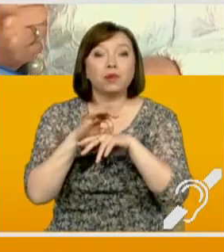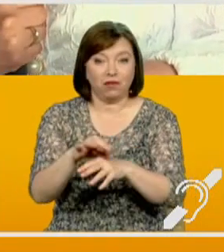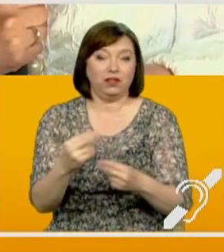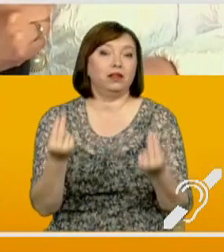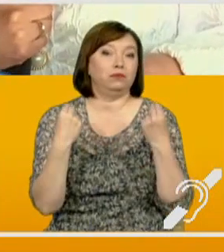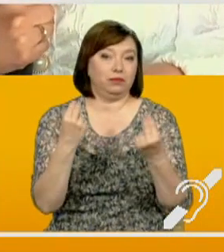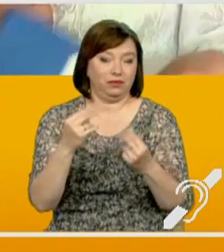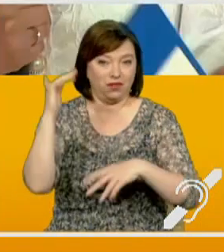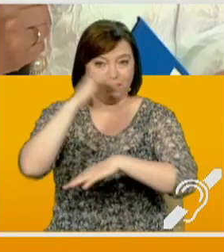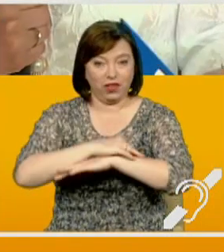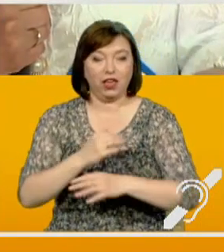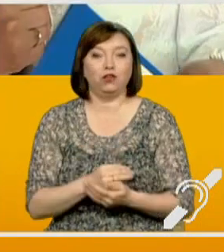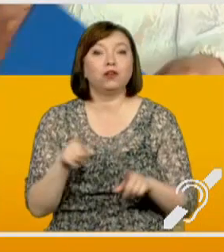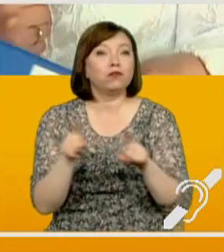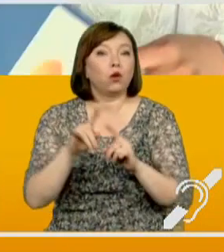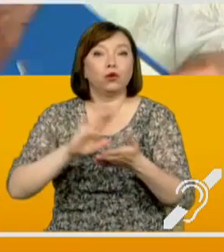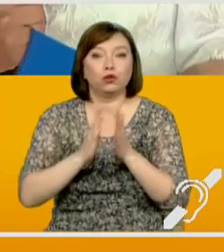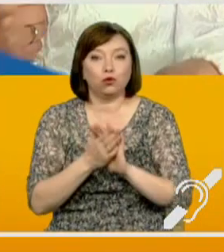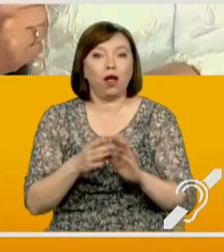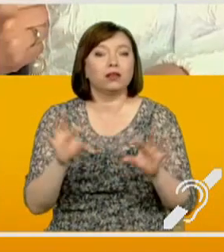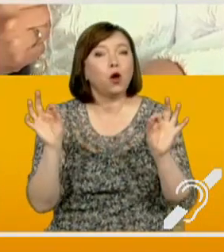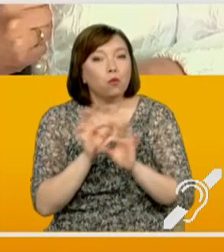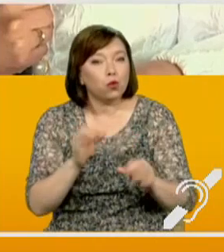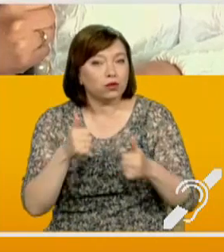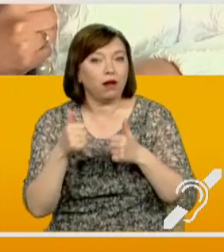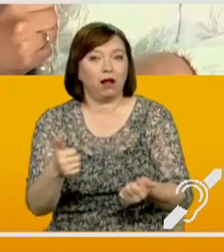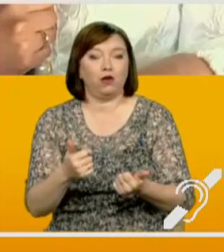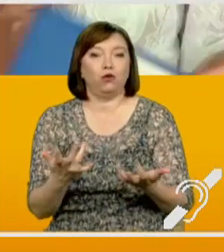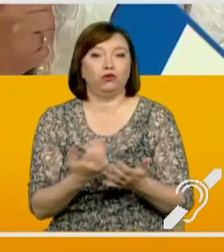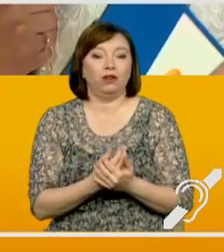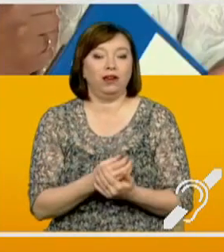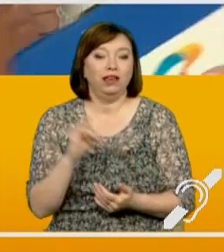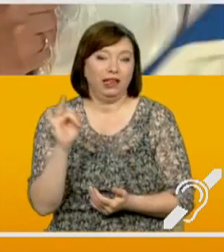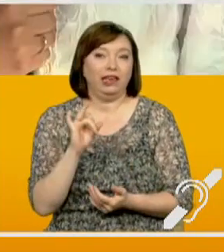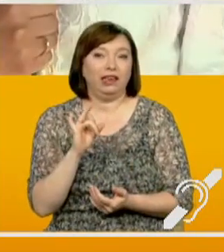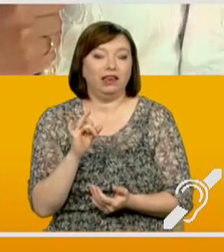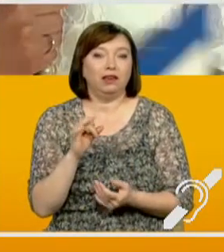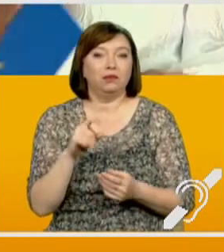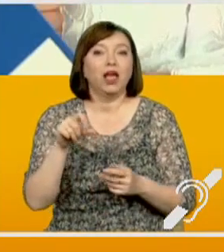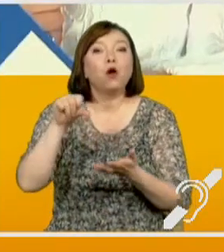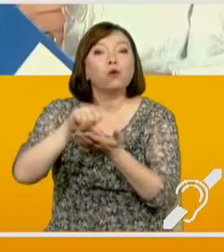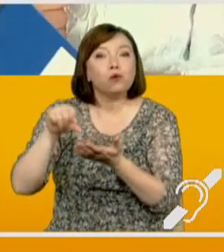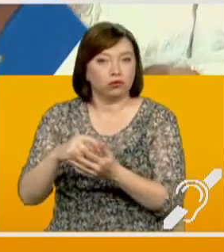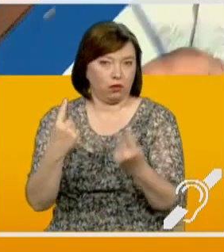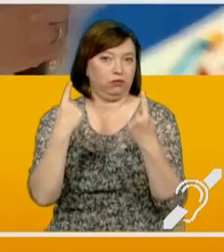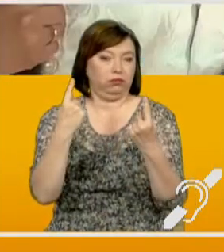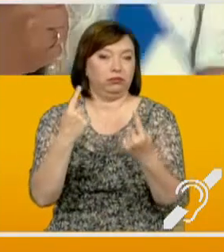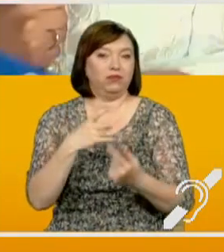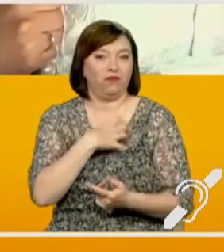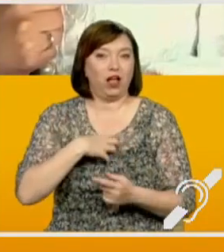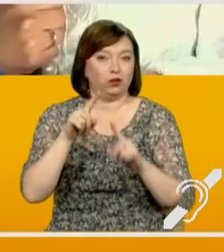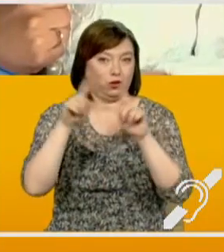frumos, într-o atmosferă cu muzică bună și cu interpreți de valoare.